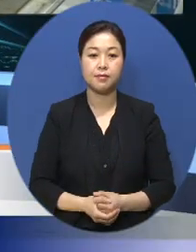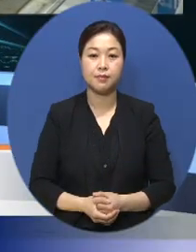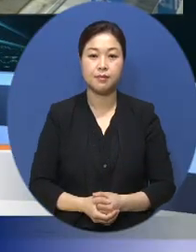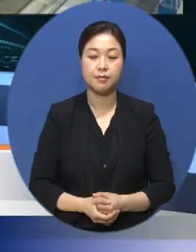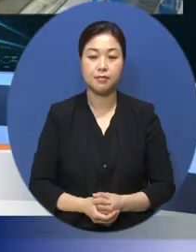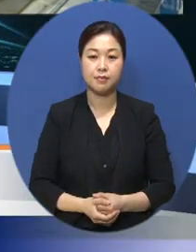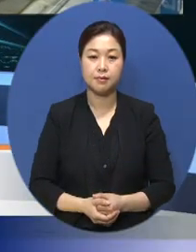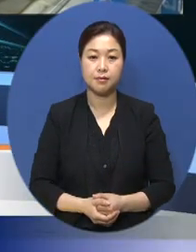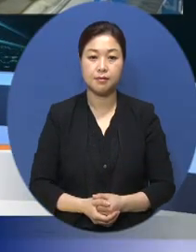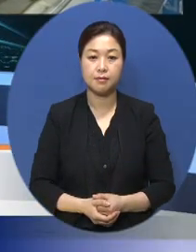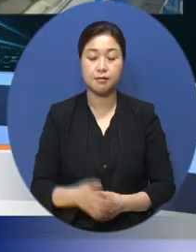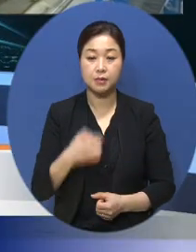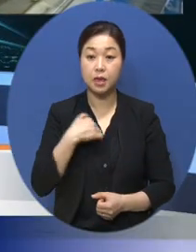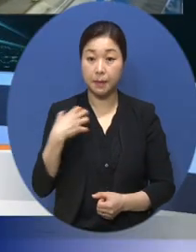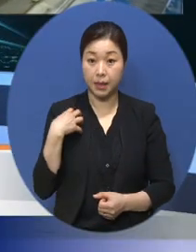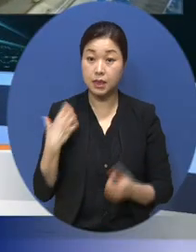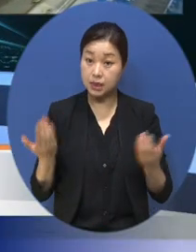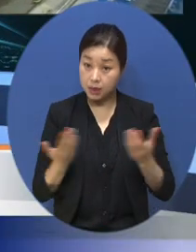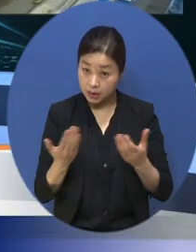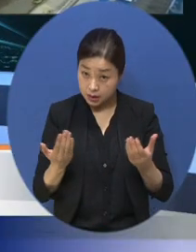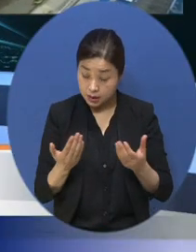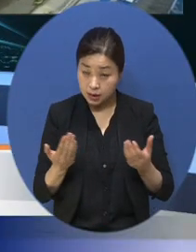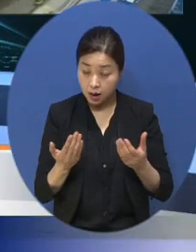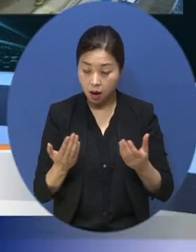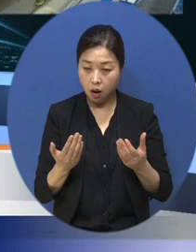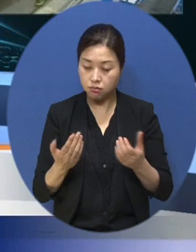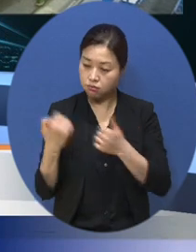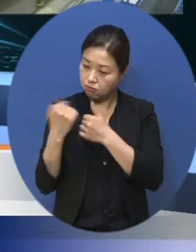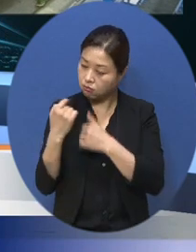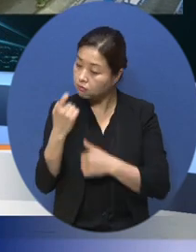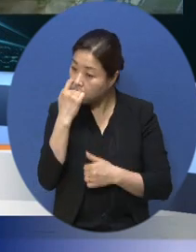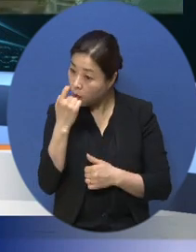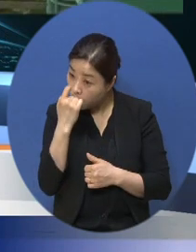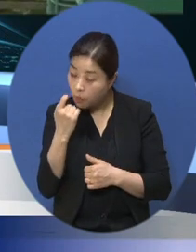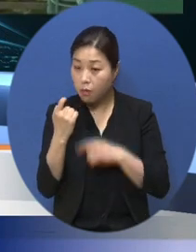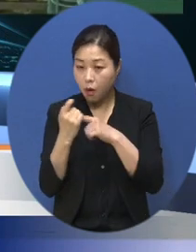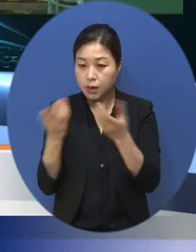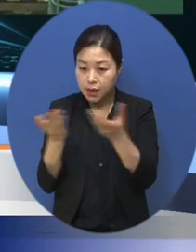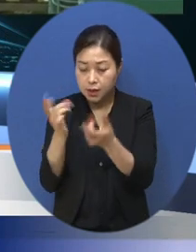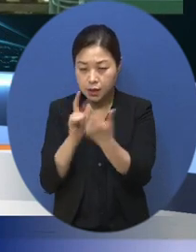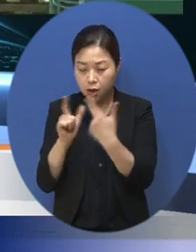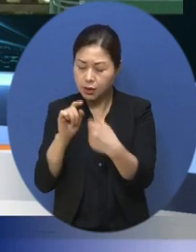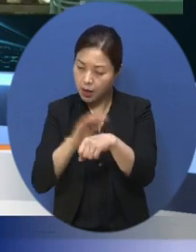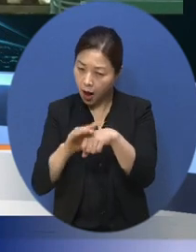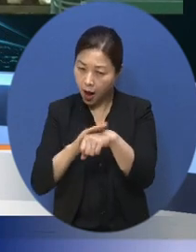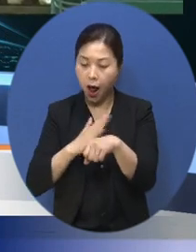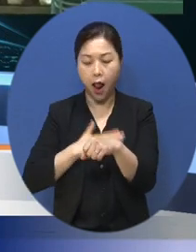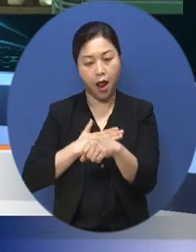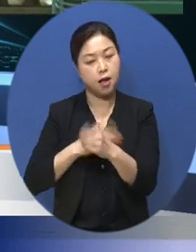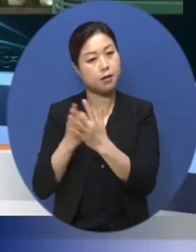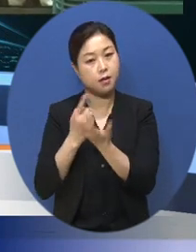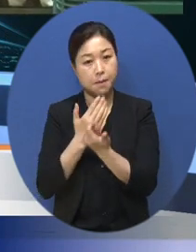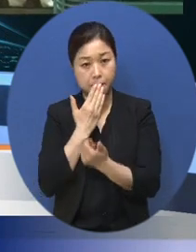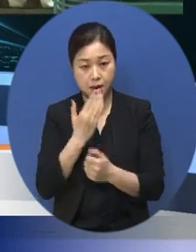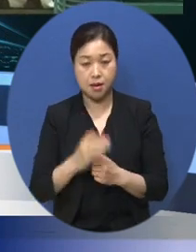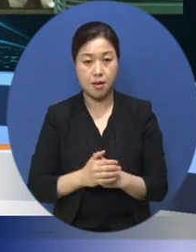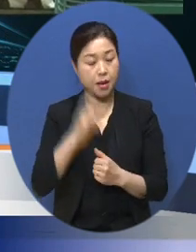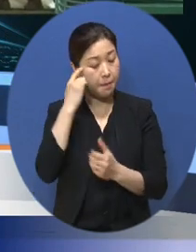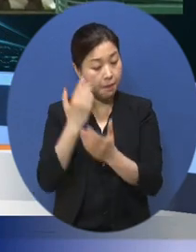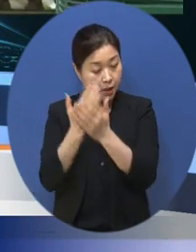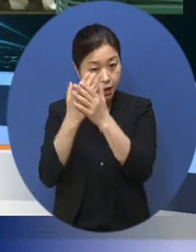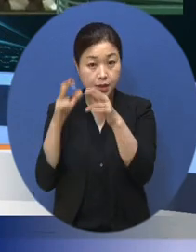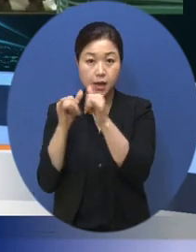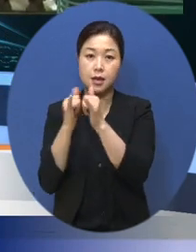자신이 맡게 될 직무에 대해 교육과 관리를 받는다면 보다 그 직무를 잘 수행할 수 있겠죠.